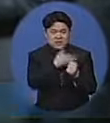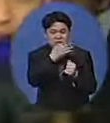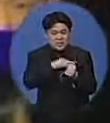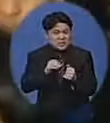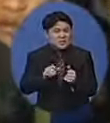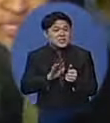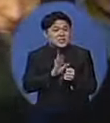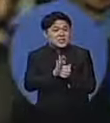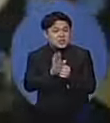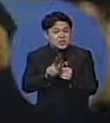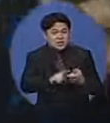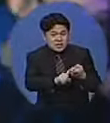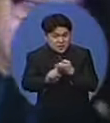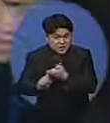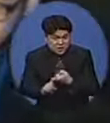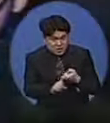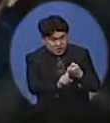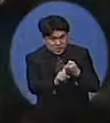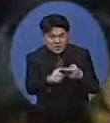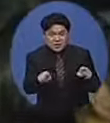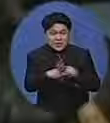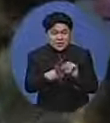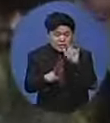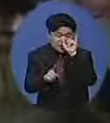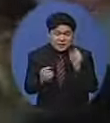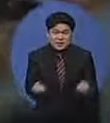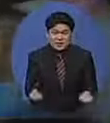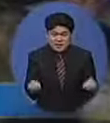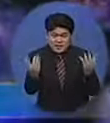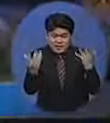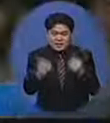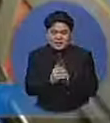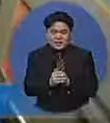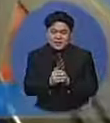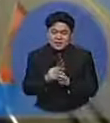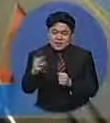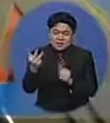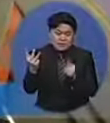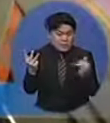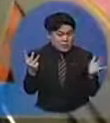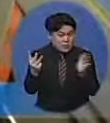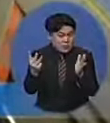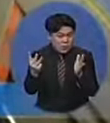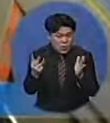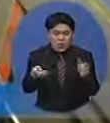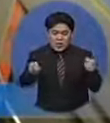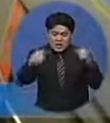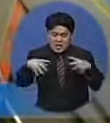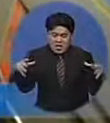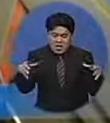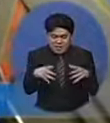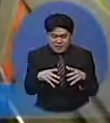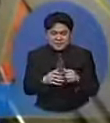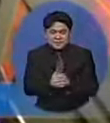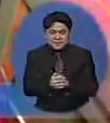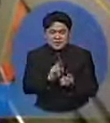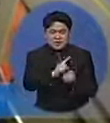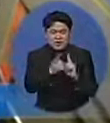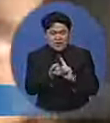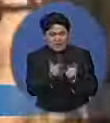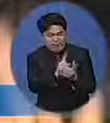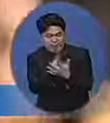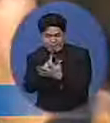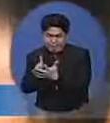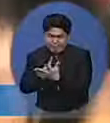권익지원연대. 이른바 발권연과 함께한 이날 행사는 300여 명의 발달장애인들이 한자리에 모여 서로를